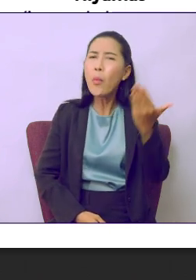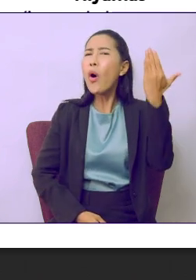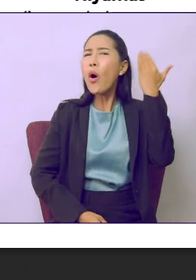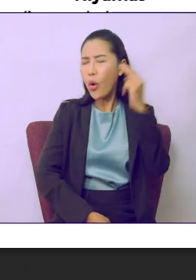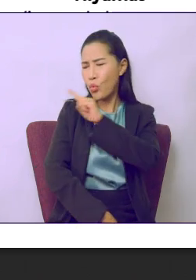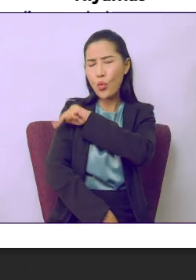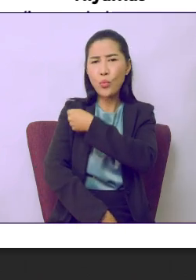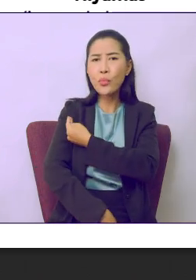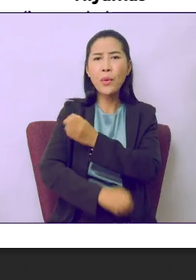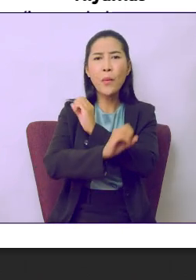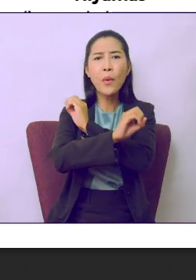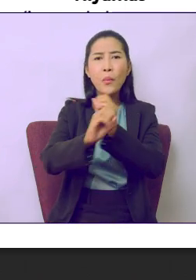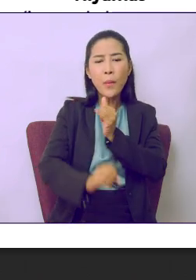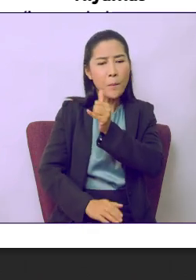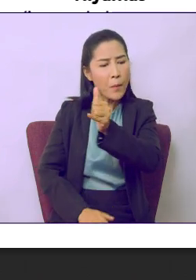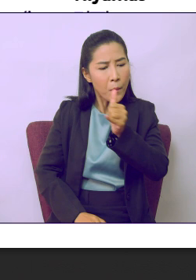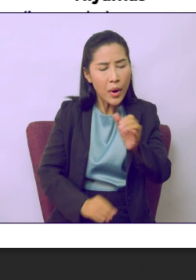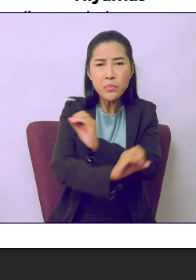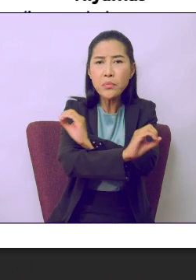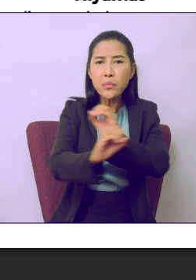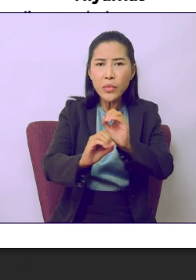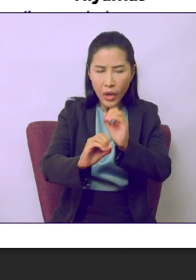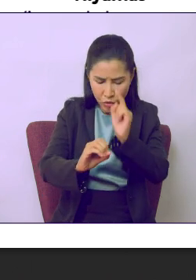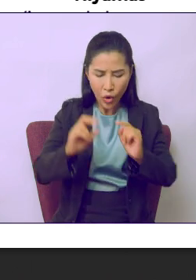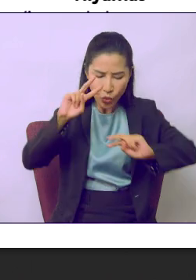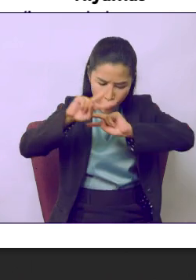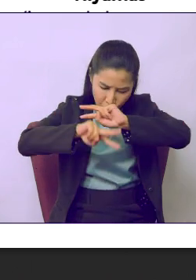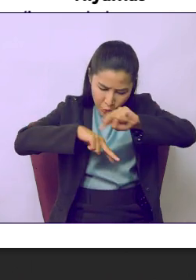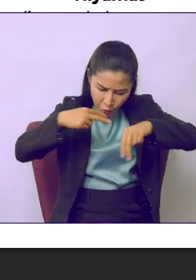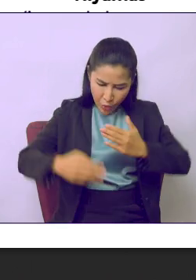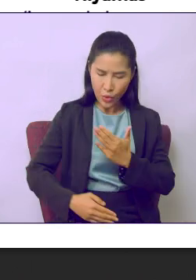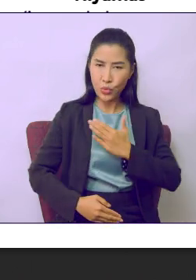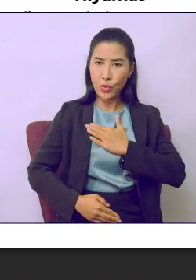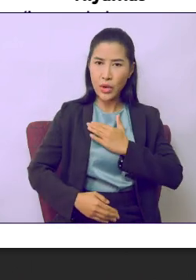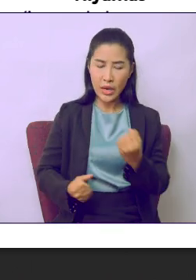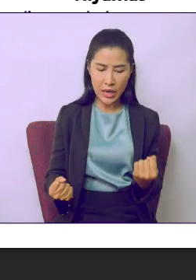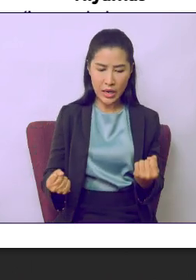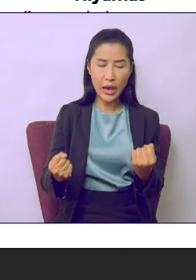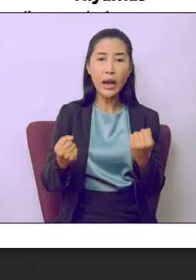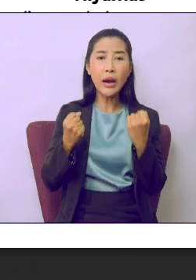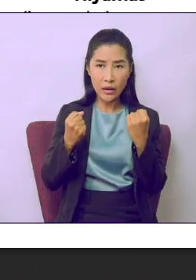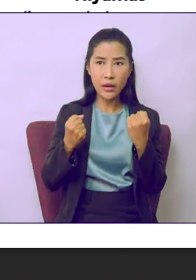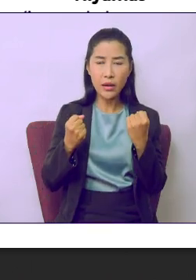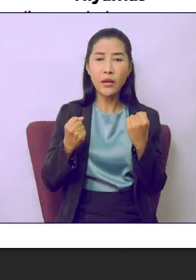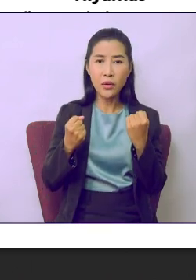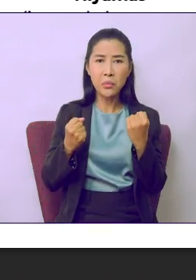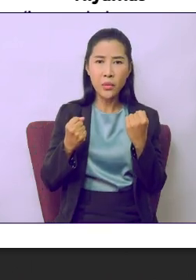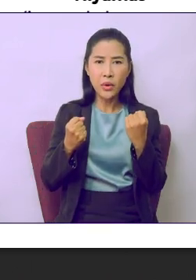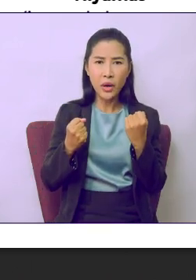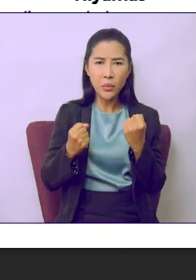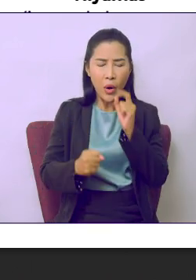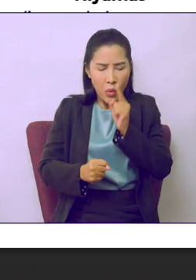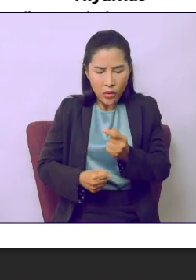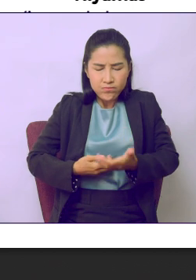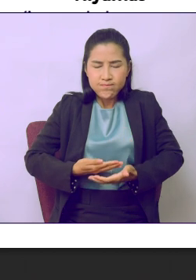พยาบาลนะครับก็ต้องดูแลร่างกายของตัวเองเนี่ยให้แข็งแรงเพื่อที่ทำไมครับบำเพ็ญนะครับบำเพ็ญเพียร